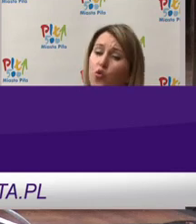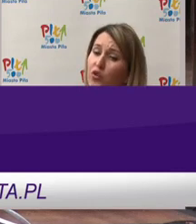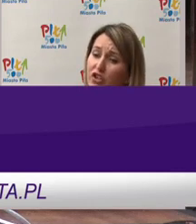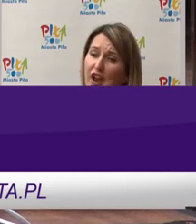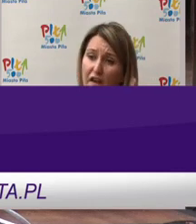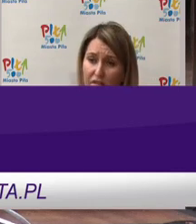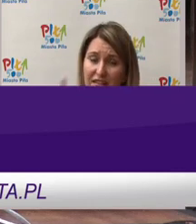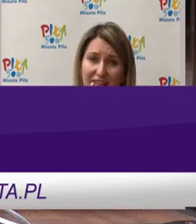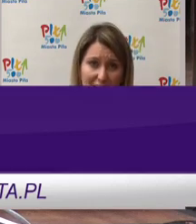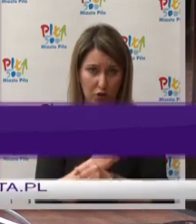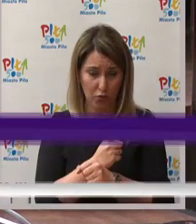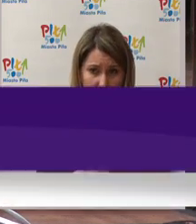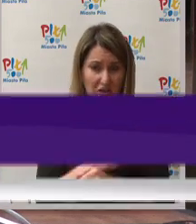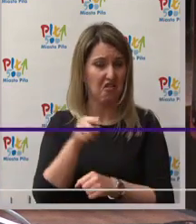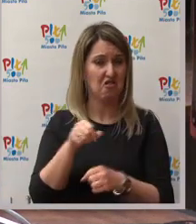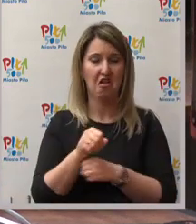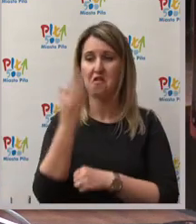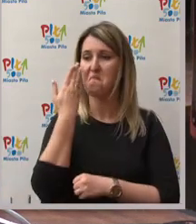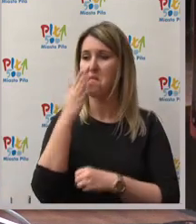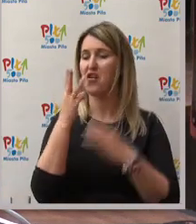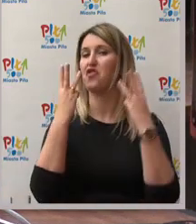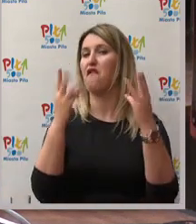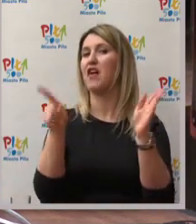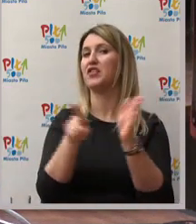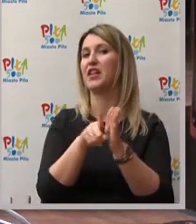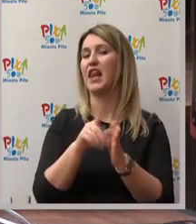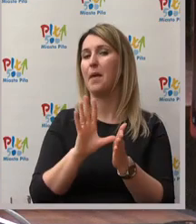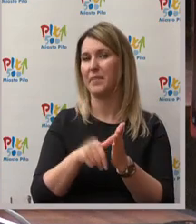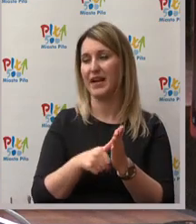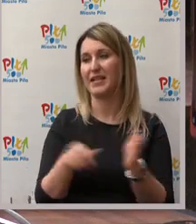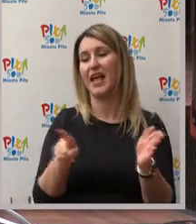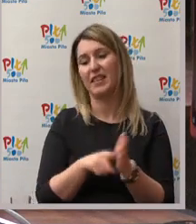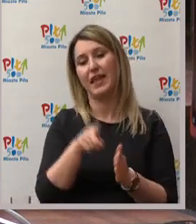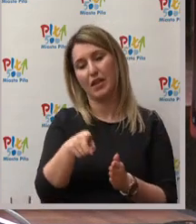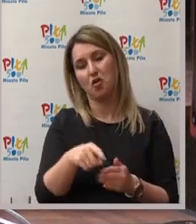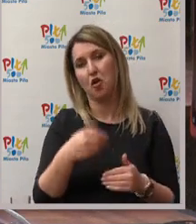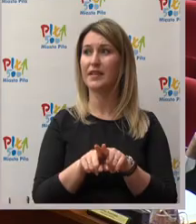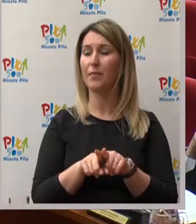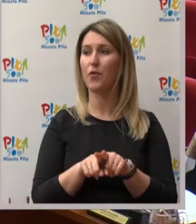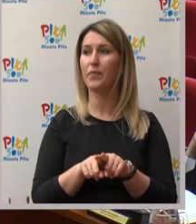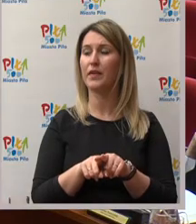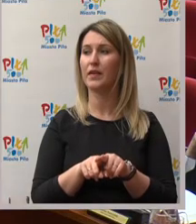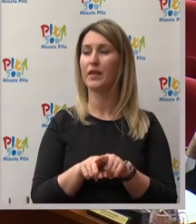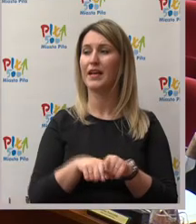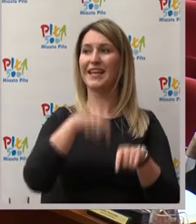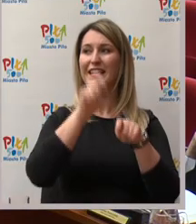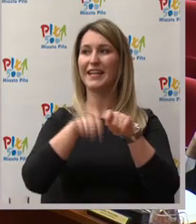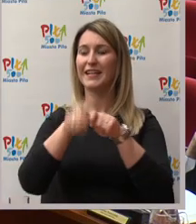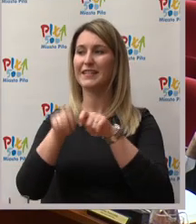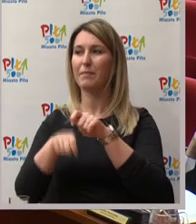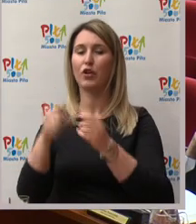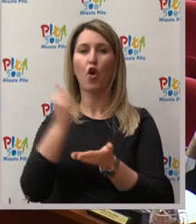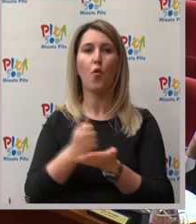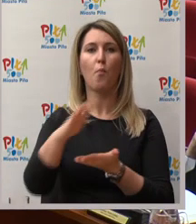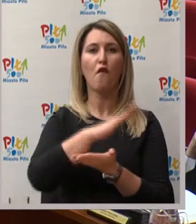obrony interesów miast, dlatego się w nią włączamy i deklarujemy swoje wsparcie. Uchwała ta została przyjęta